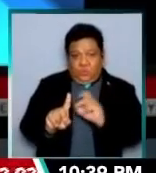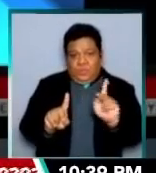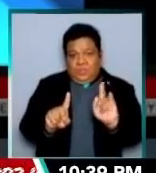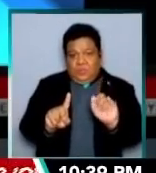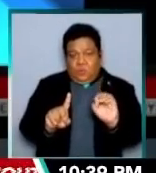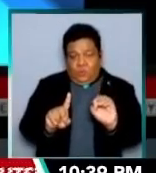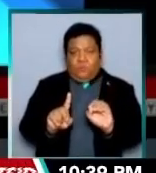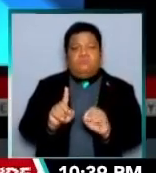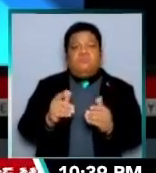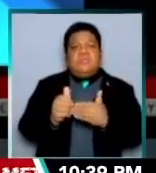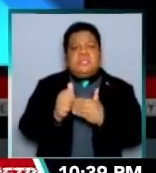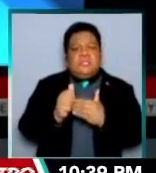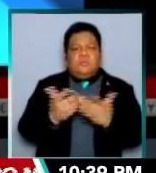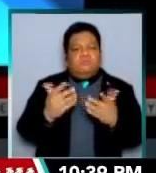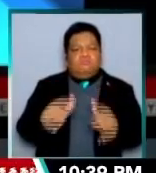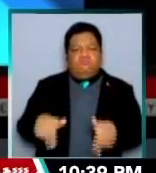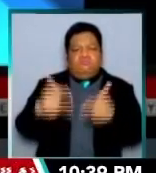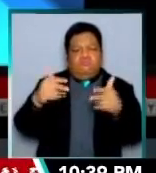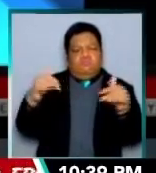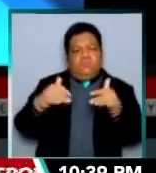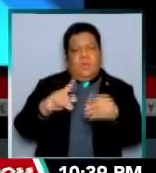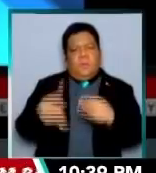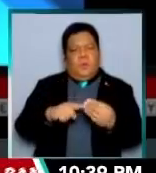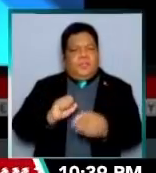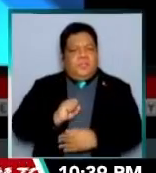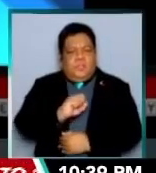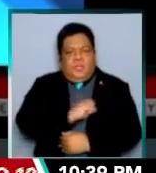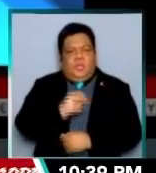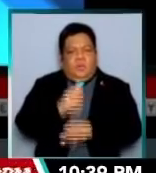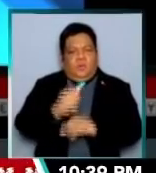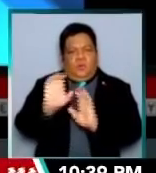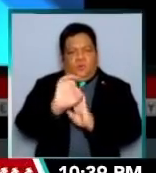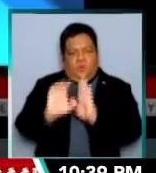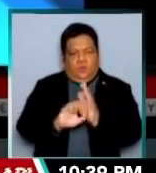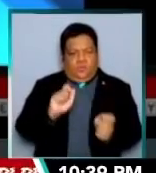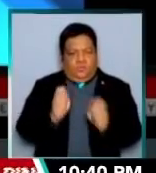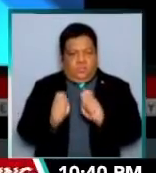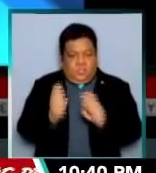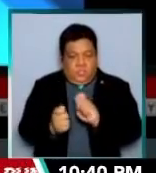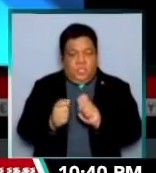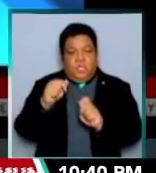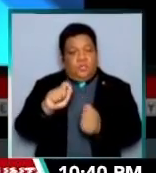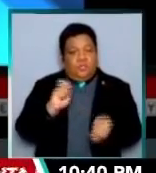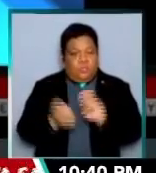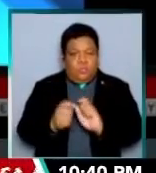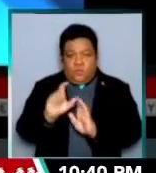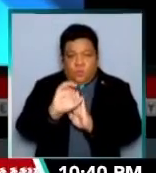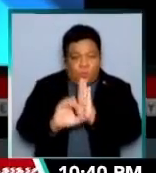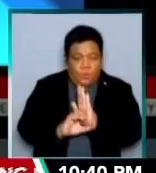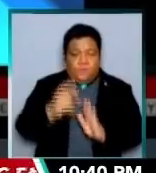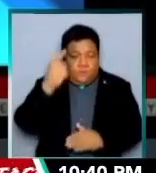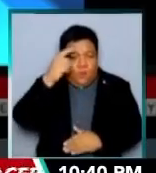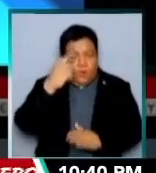pinangunahan ang virtual hearing ng Senate Committee on Constitutional Amendments at ang revision of codes para i-review ang criminal laws